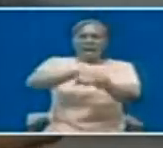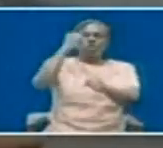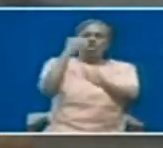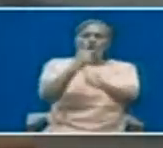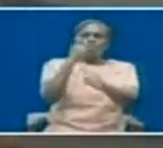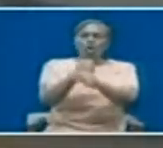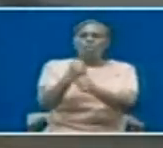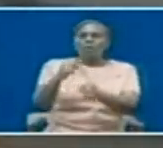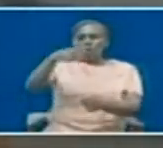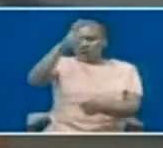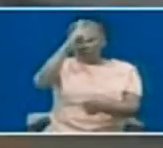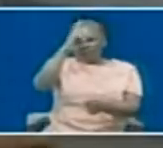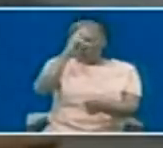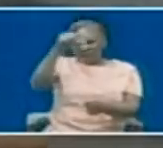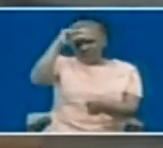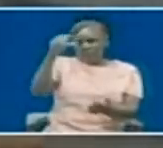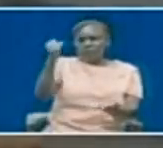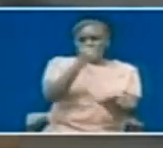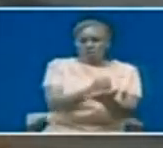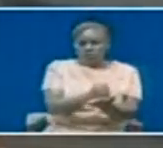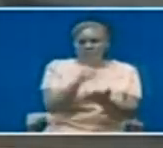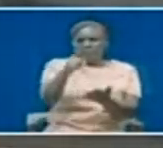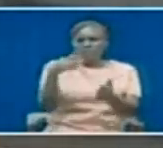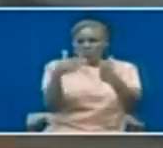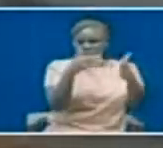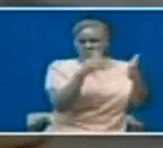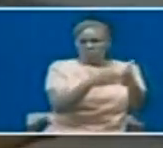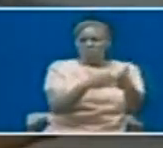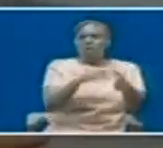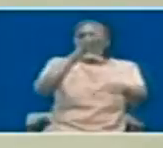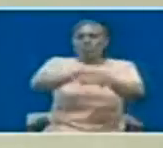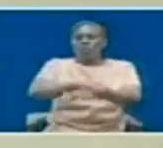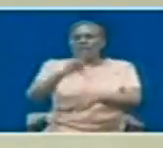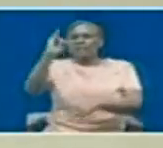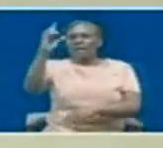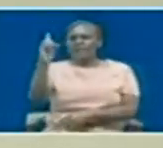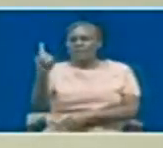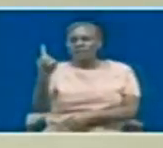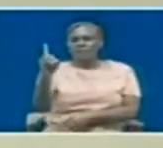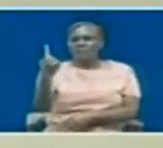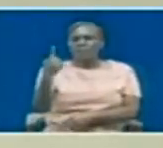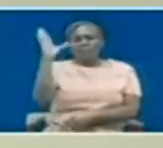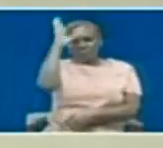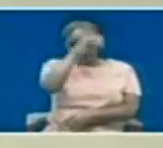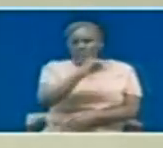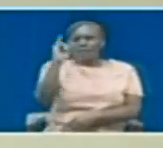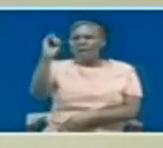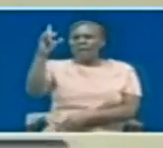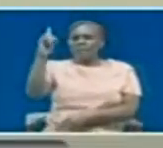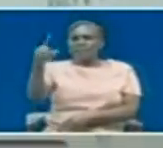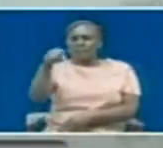za serikali, kwani wanasema kikwazo cha kipekee kilikuwa ni kupata stakabadhi hii muhimu. Ukosefu wa